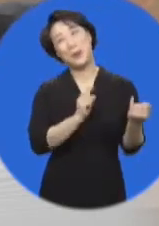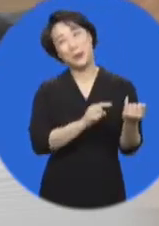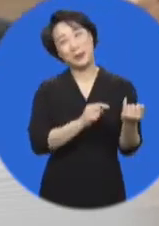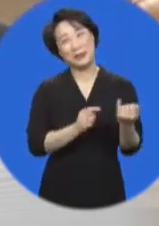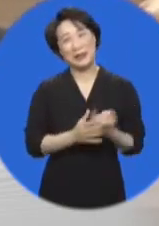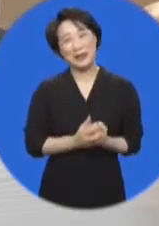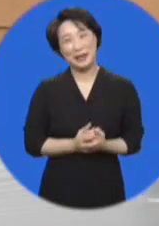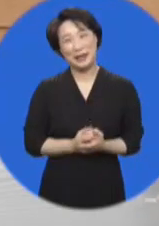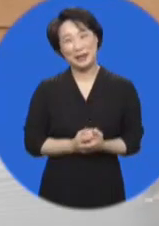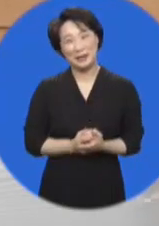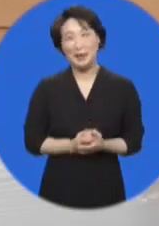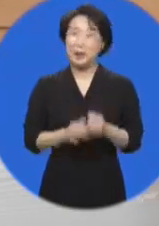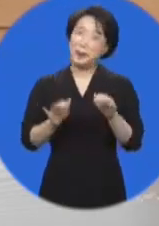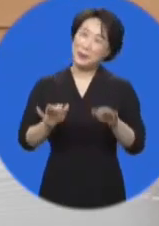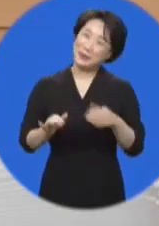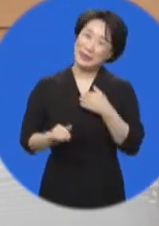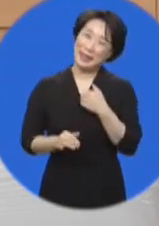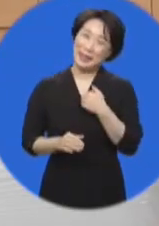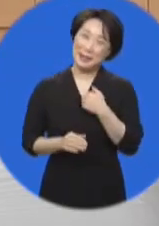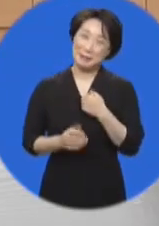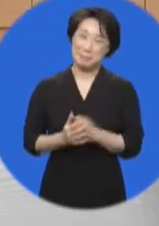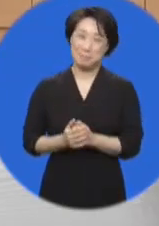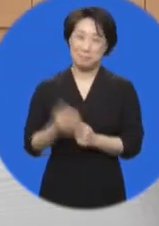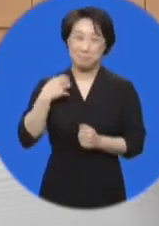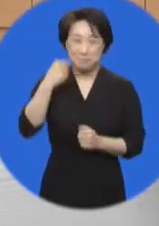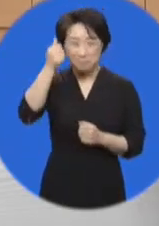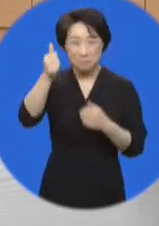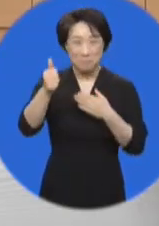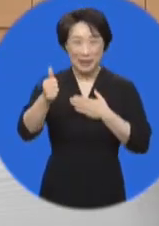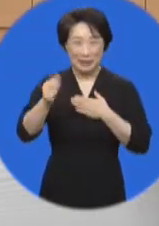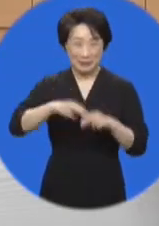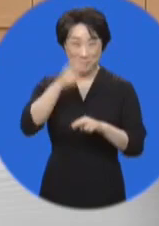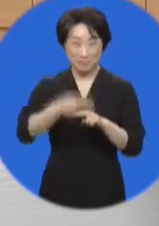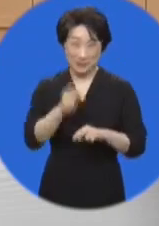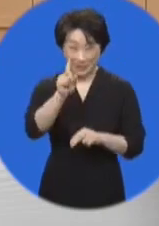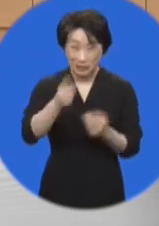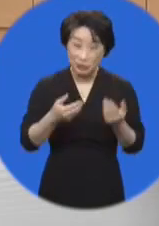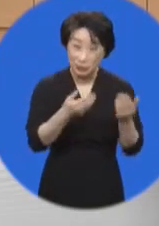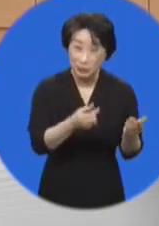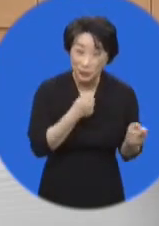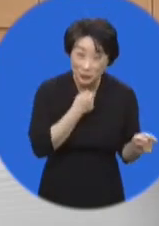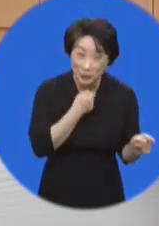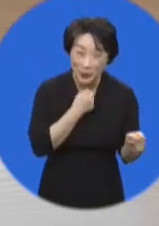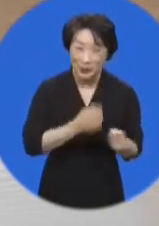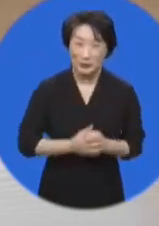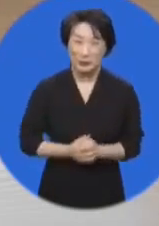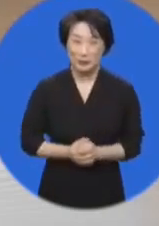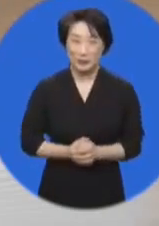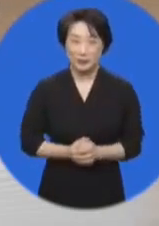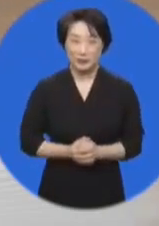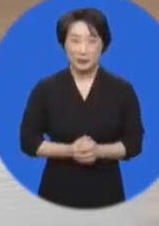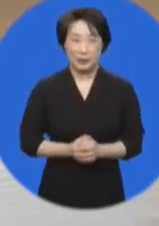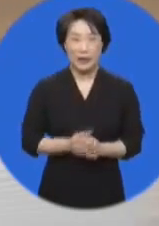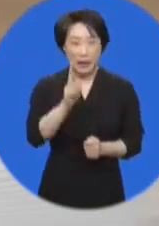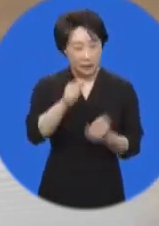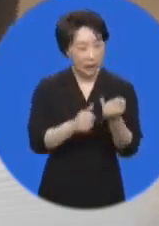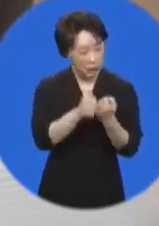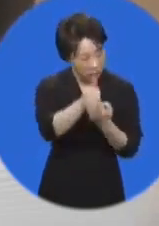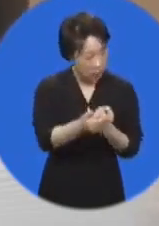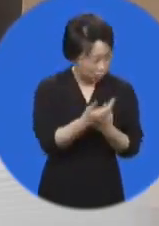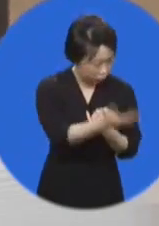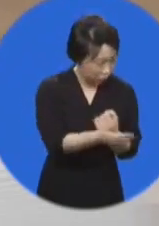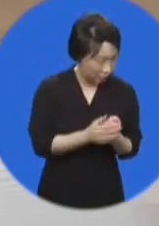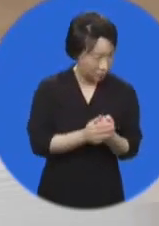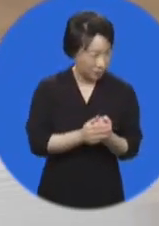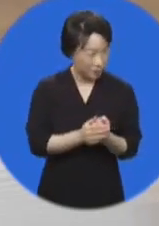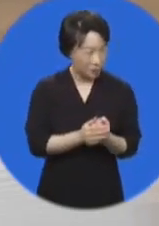사람입니다. 그래서 오늘 담임 목사님이 선물을 하나 주려고 하는데 신랑 주고